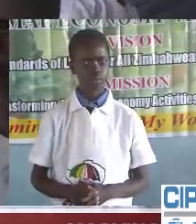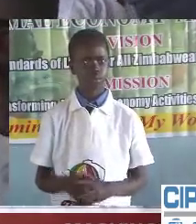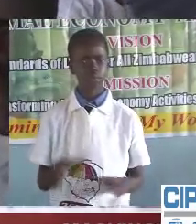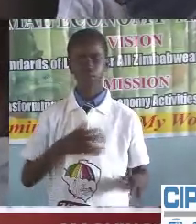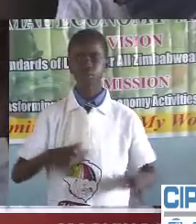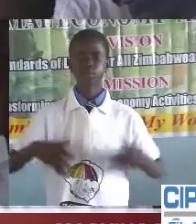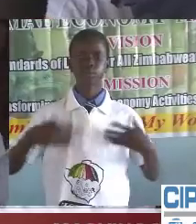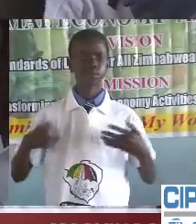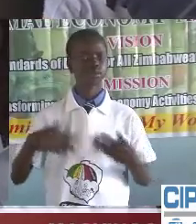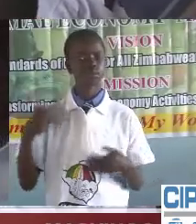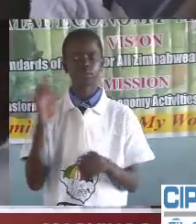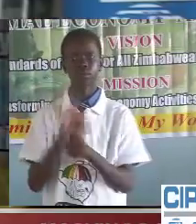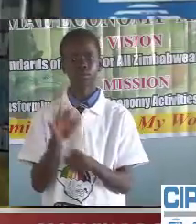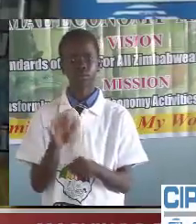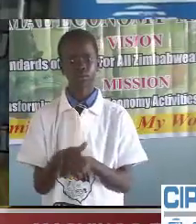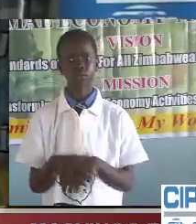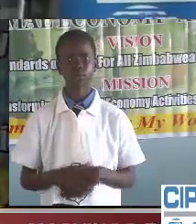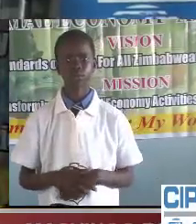Ndinofara zvikuru